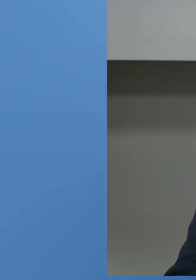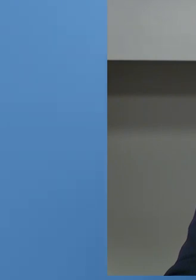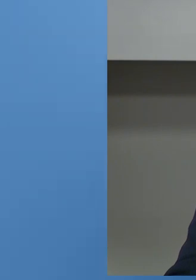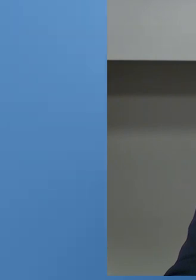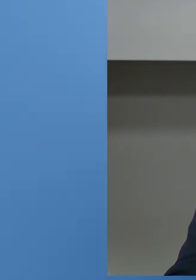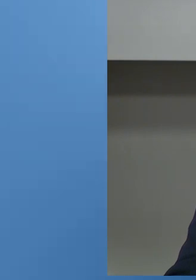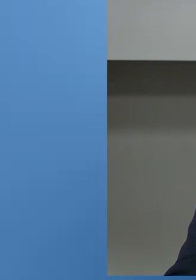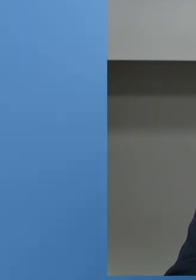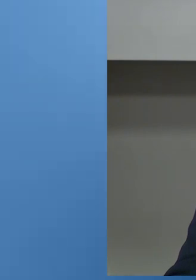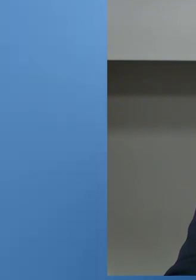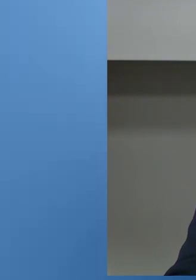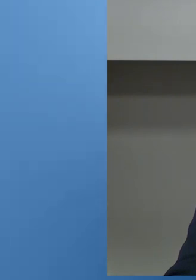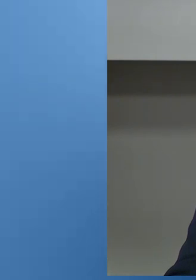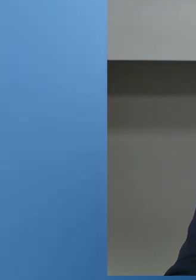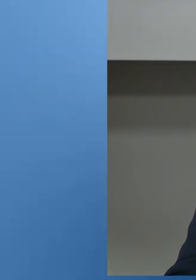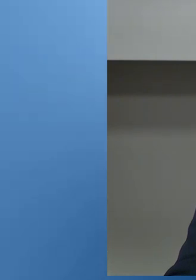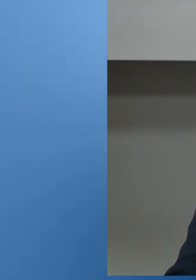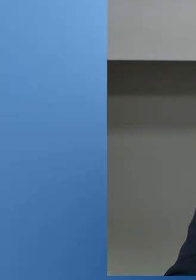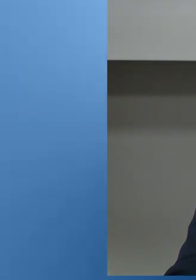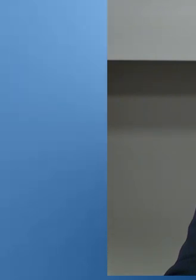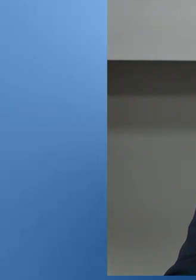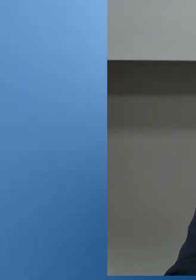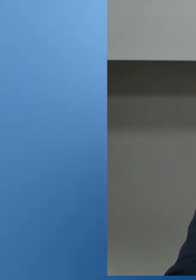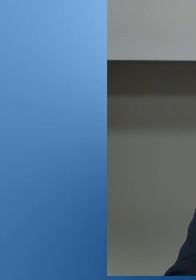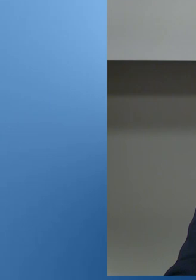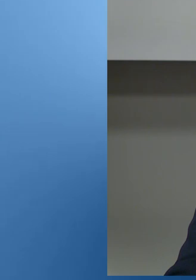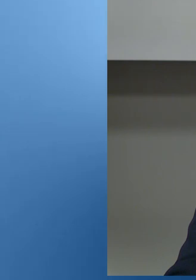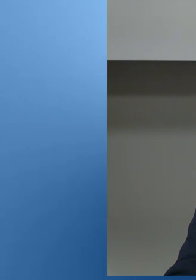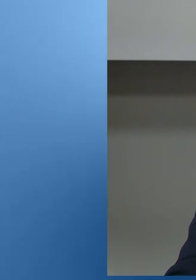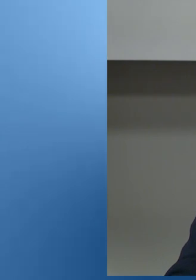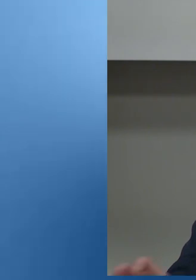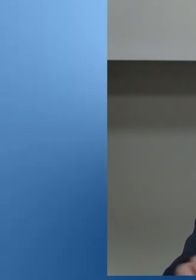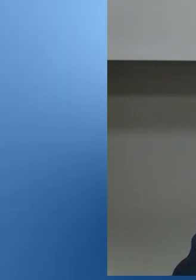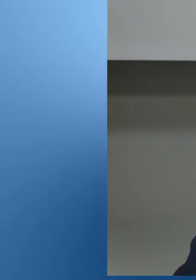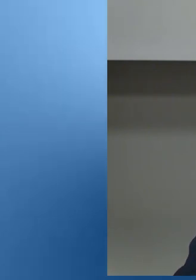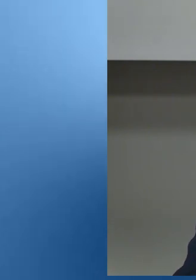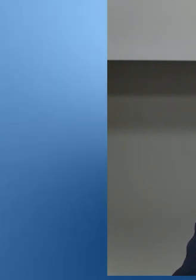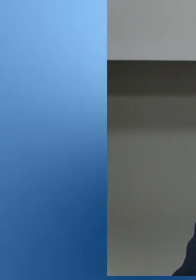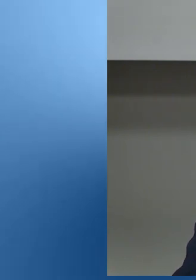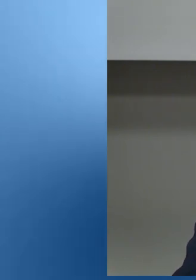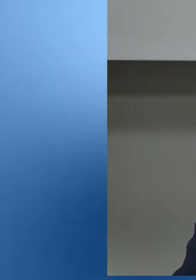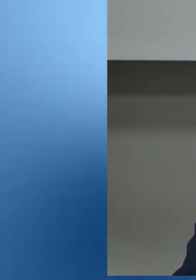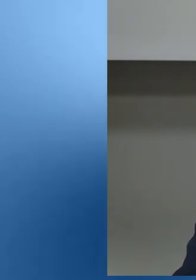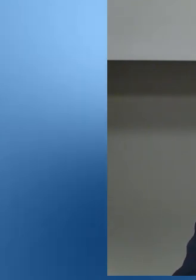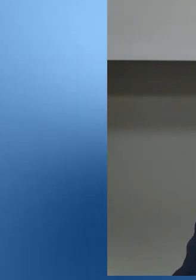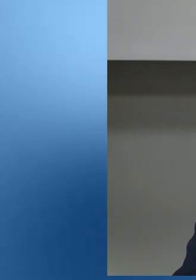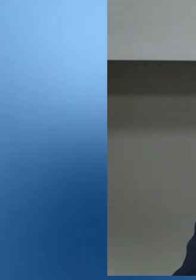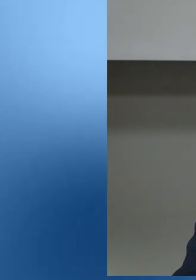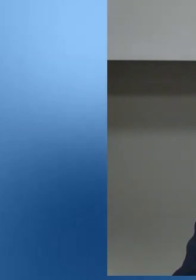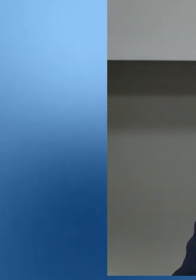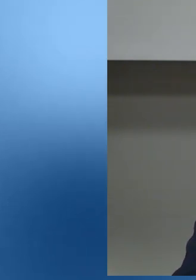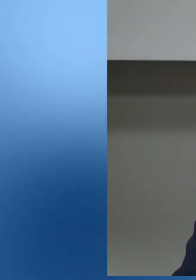mise à disposition d'une offre carte cadeau au théâtre municipal pour les places et spectacle et activité payantes proposé il a-t-il une demande